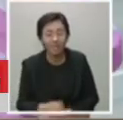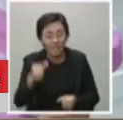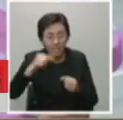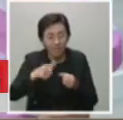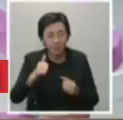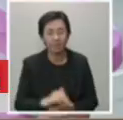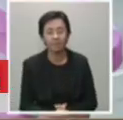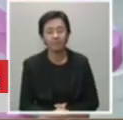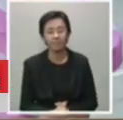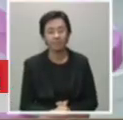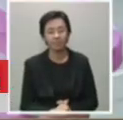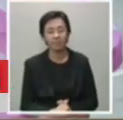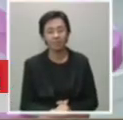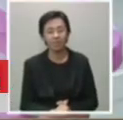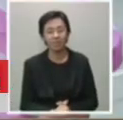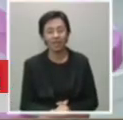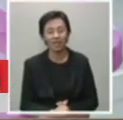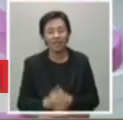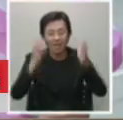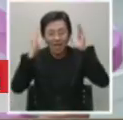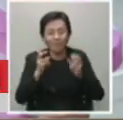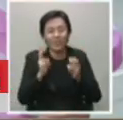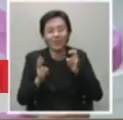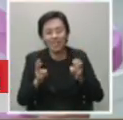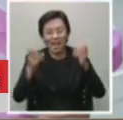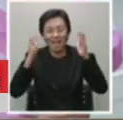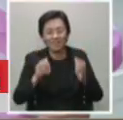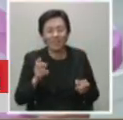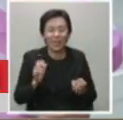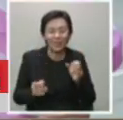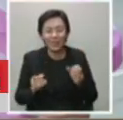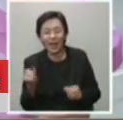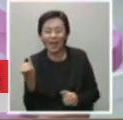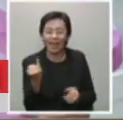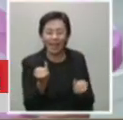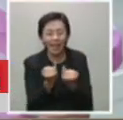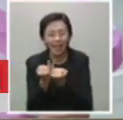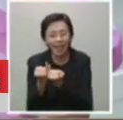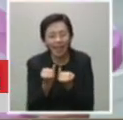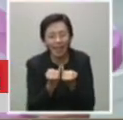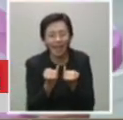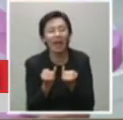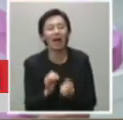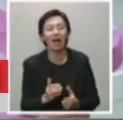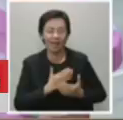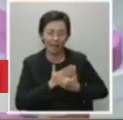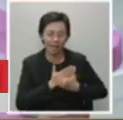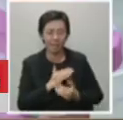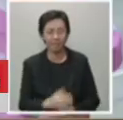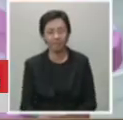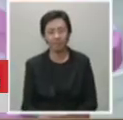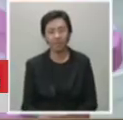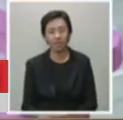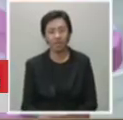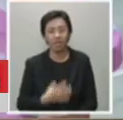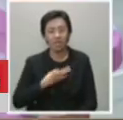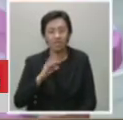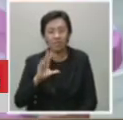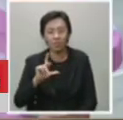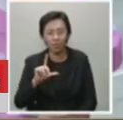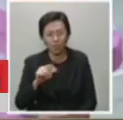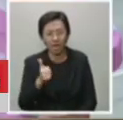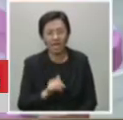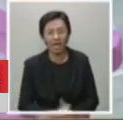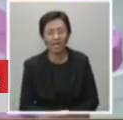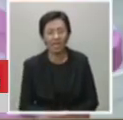พยายามจะเอาไอ้หุ่นแบบเนี้ยมาทำให้สังคมรักกันโอ้โหไอ้เด็กใส่สีชมพูนี่พอไว้ข